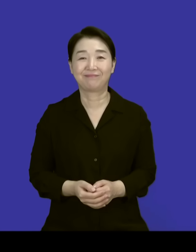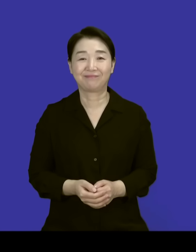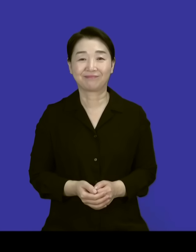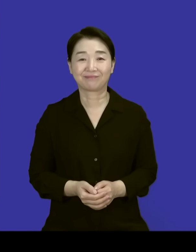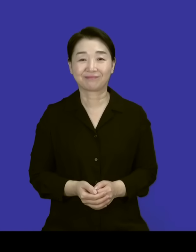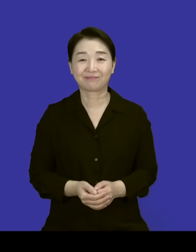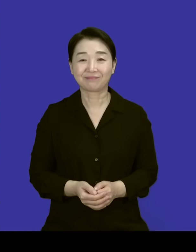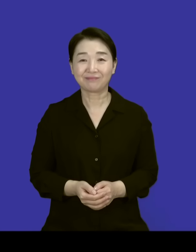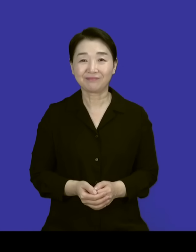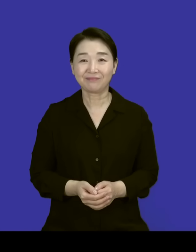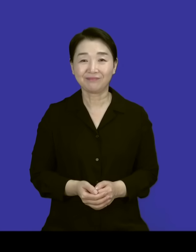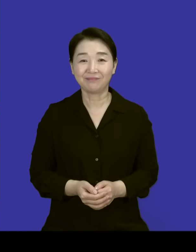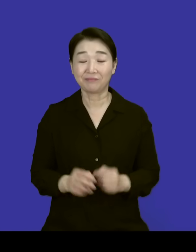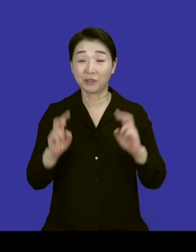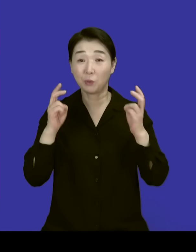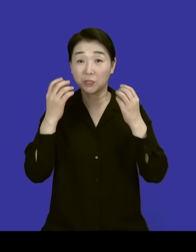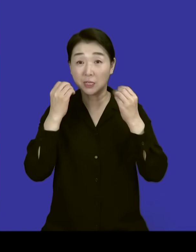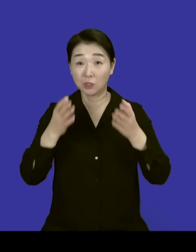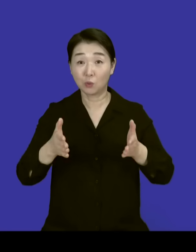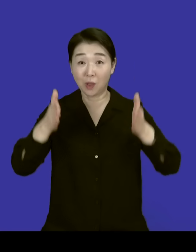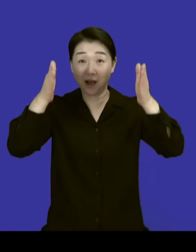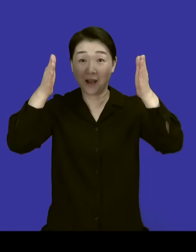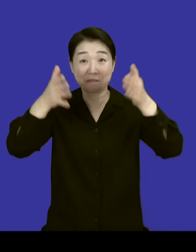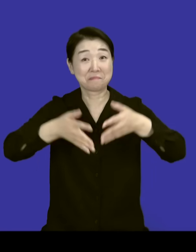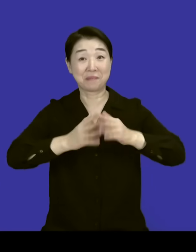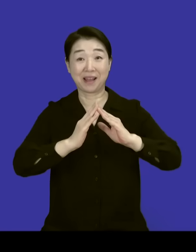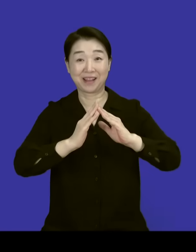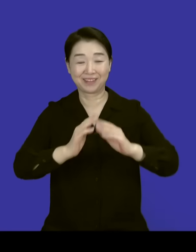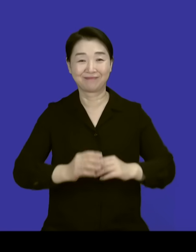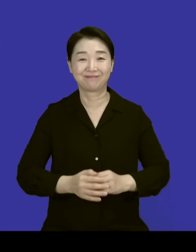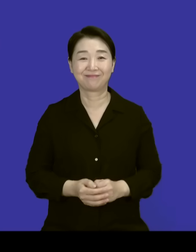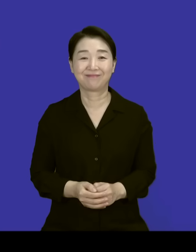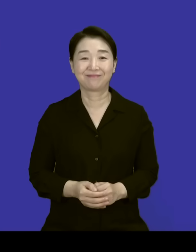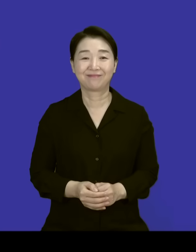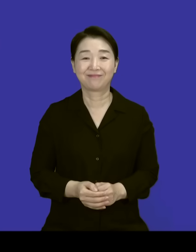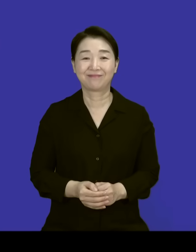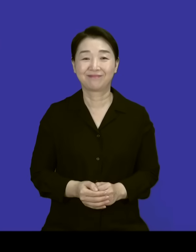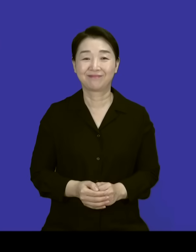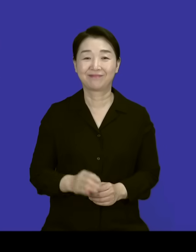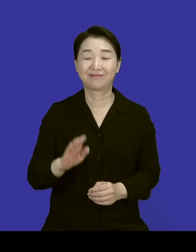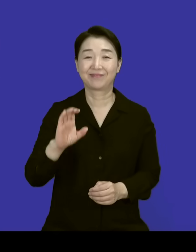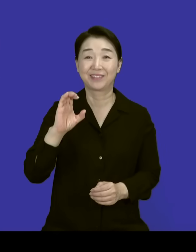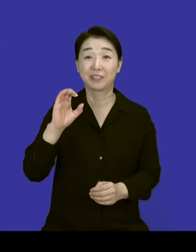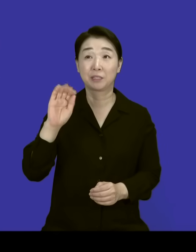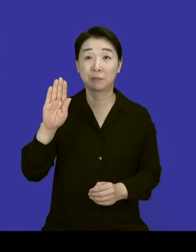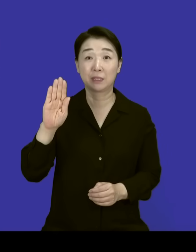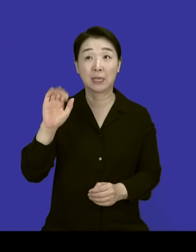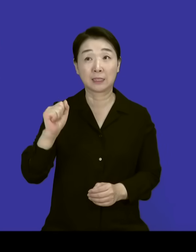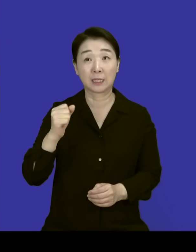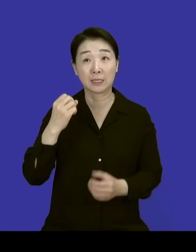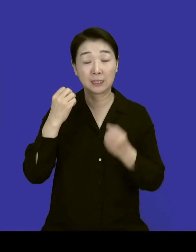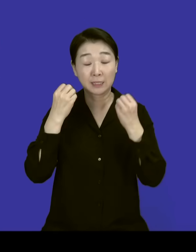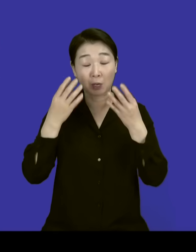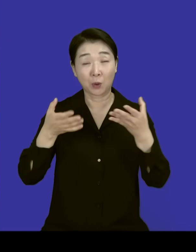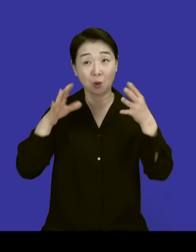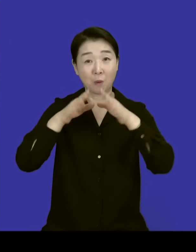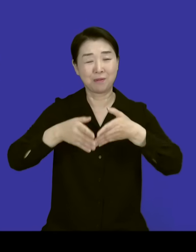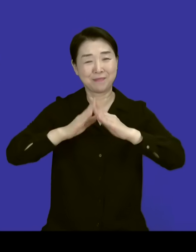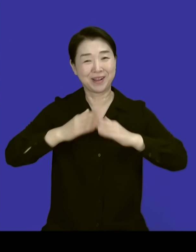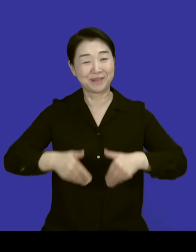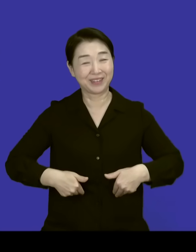뭐 신사옥 글자만 들어도 기분이 좋네요. 아, 좋아요. 신사옥. 아, 좋습니다. CBS도 빨리 신사옥 어떻게